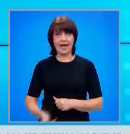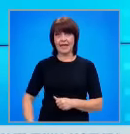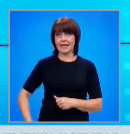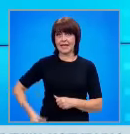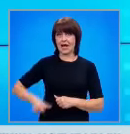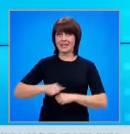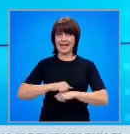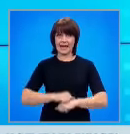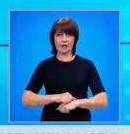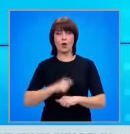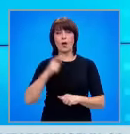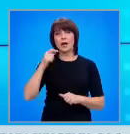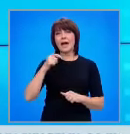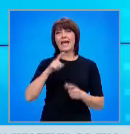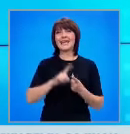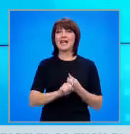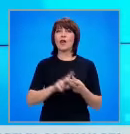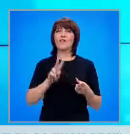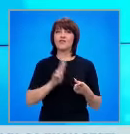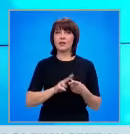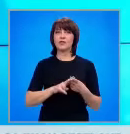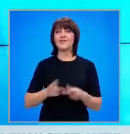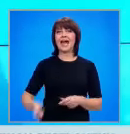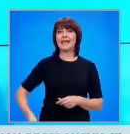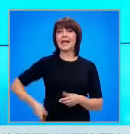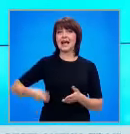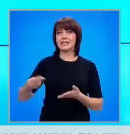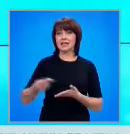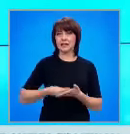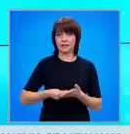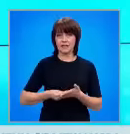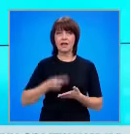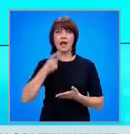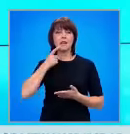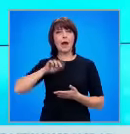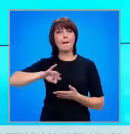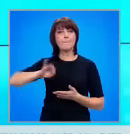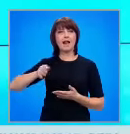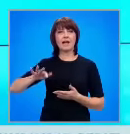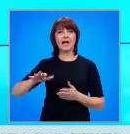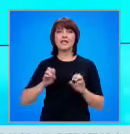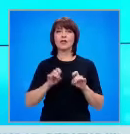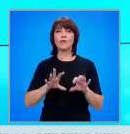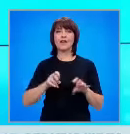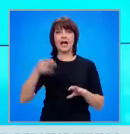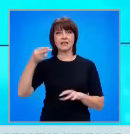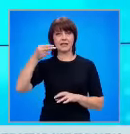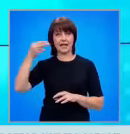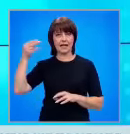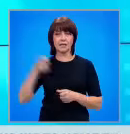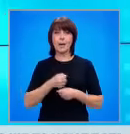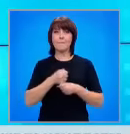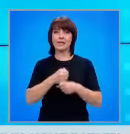Генералният директор на БТА Кирил Вълчев става генерален секретар на Асоциацията на балканските новинарски агенции. Мандатът му